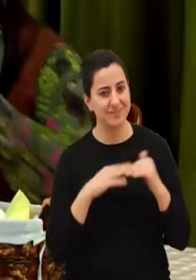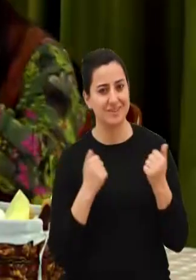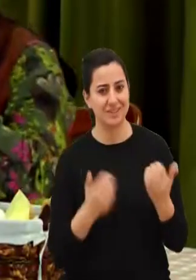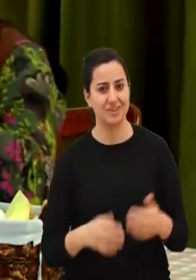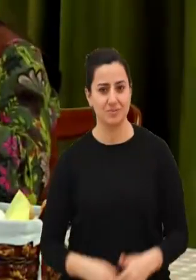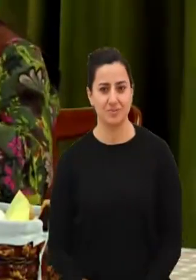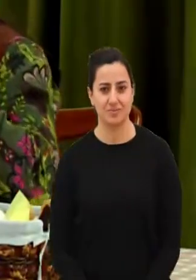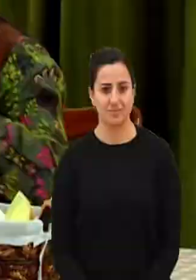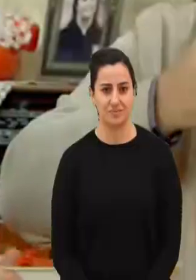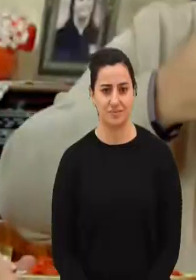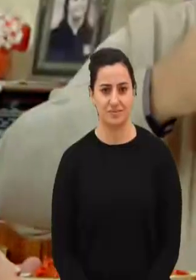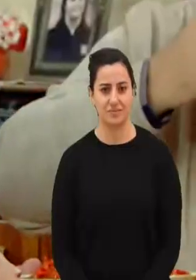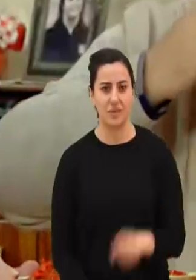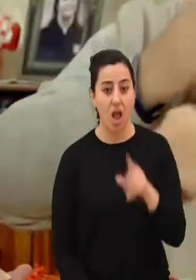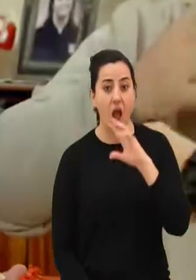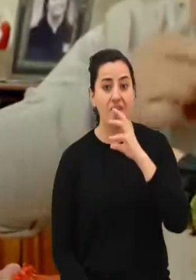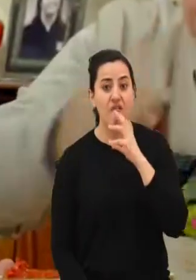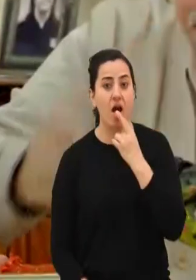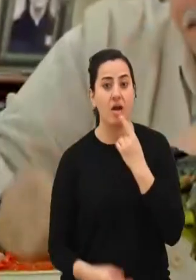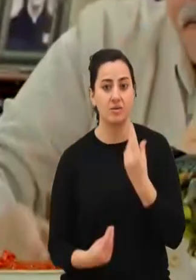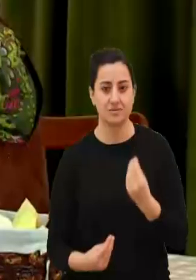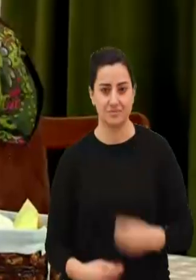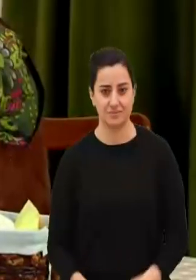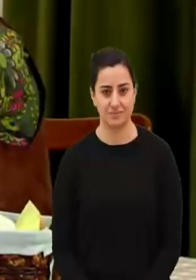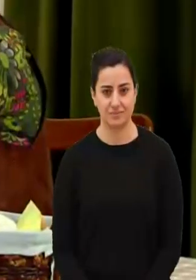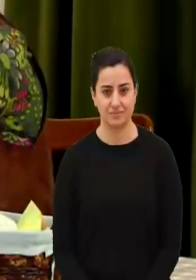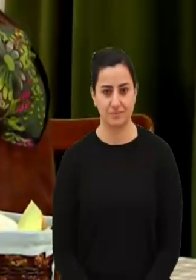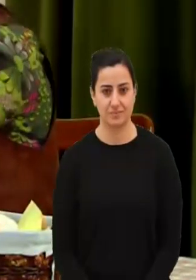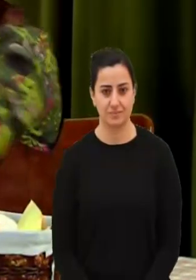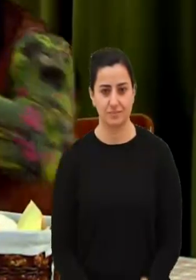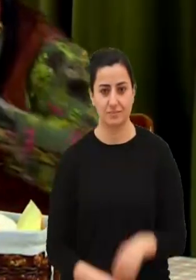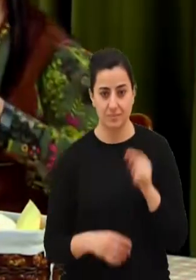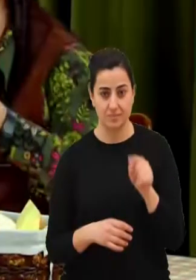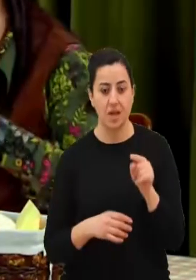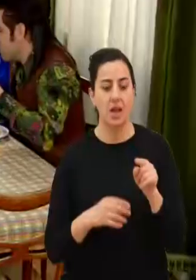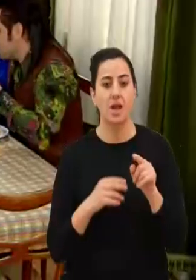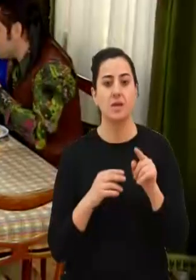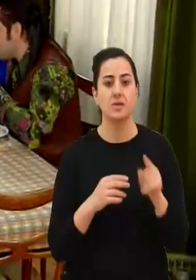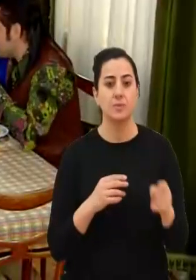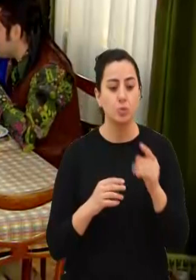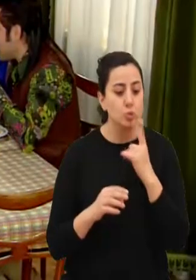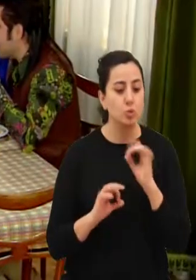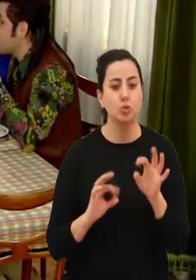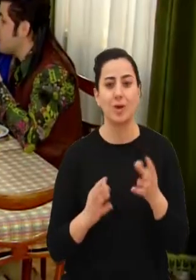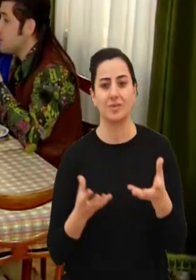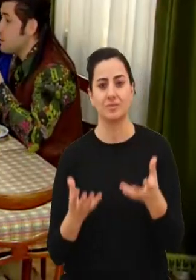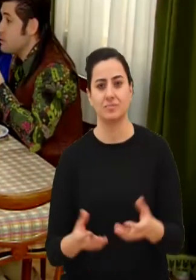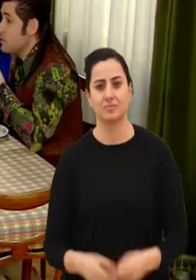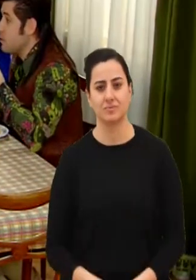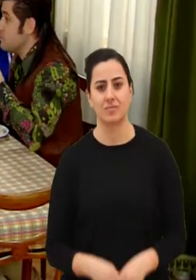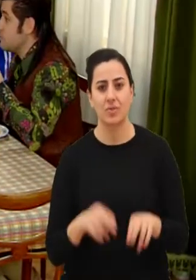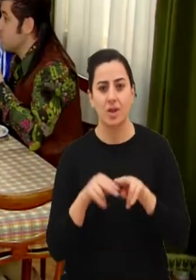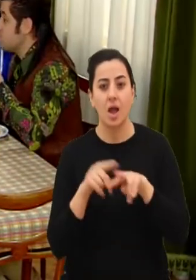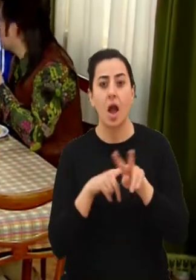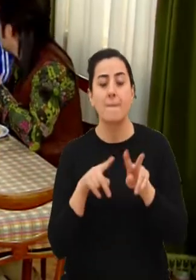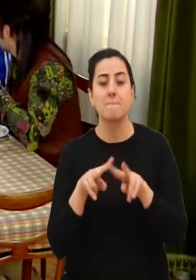Bak burada var ay. Ay var, ay var. Al biraz ay var. Çok güzel olur onunla. Bak burada var kaymaçina. Kaymaçina mı?